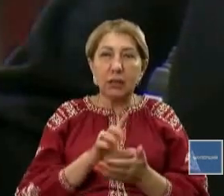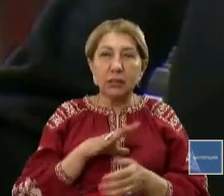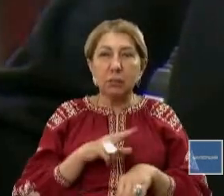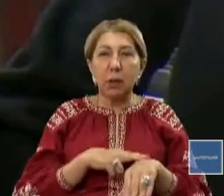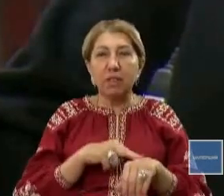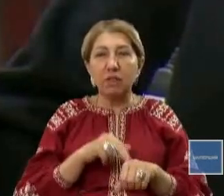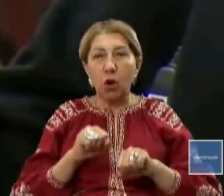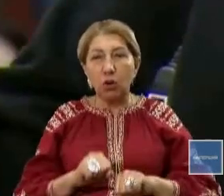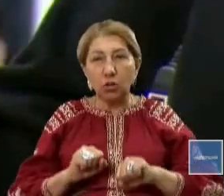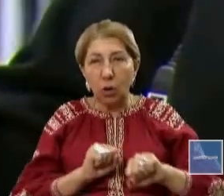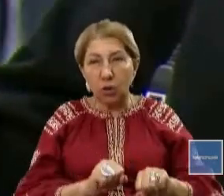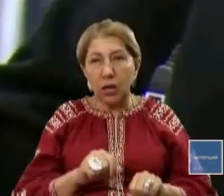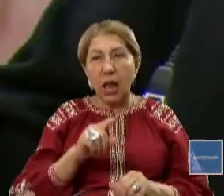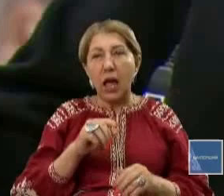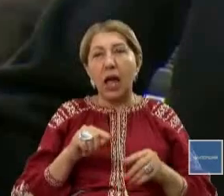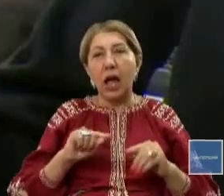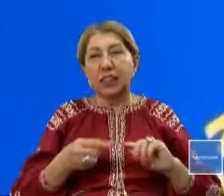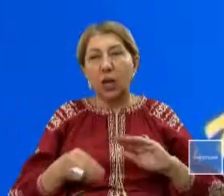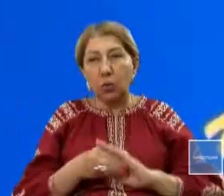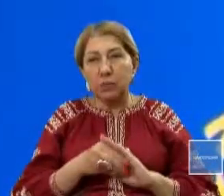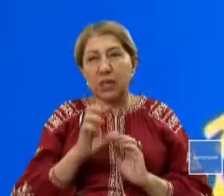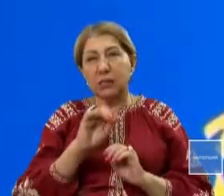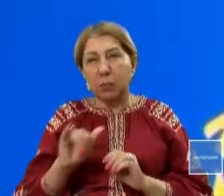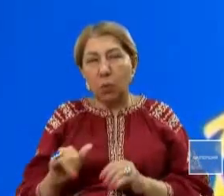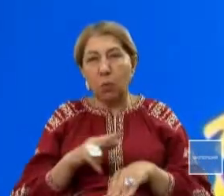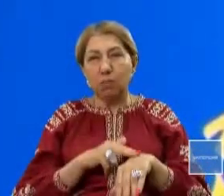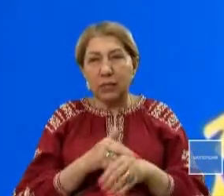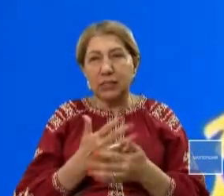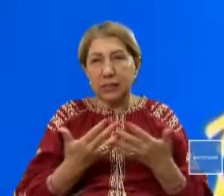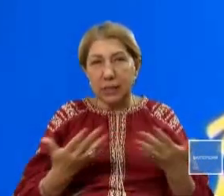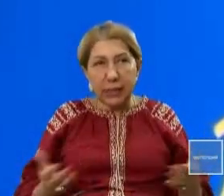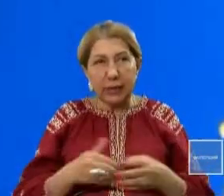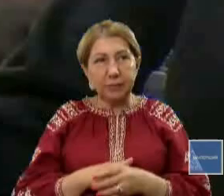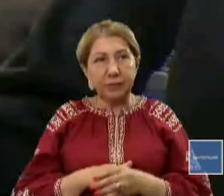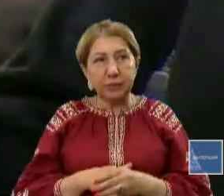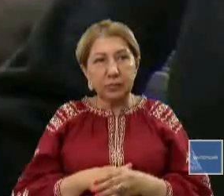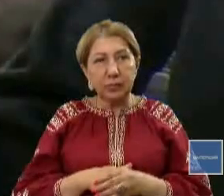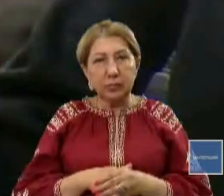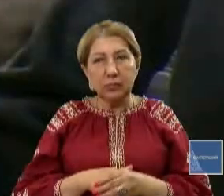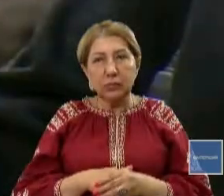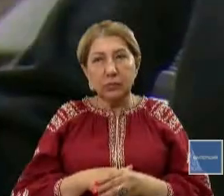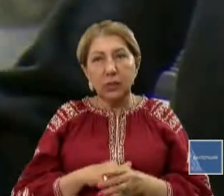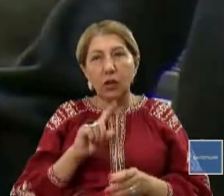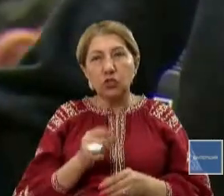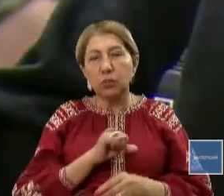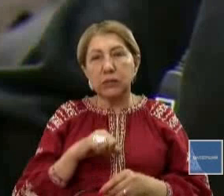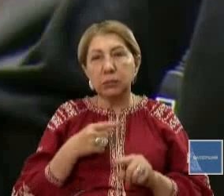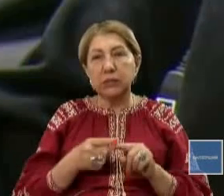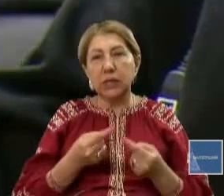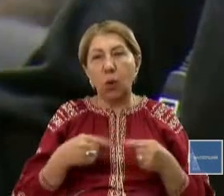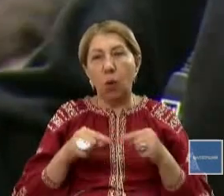Там антикорупційна вертикаль, СБУ, поліція, ну і так далі, інші, так? Скажіть, будь ласка, чому саме ці